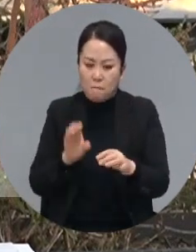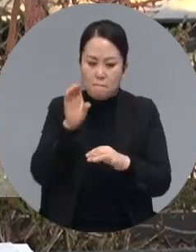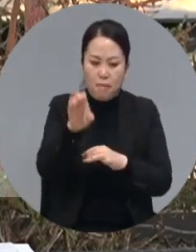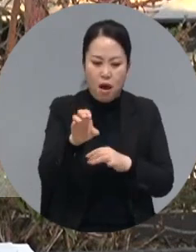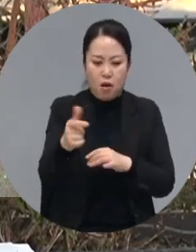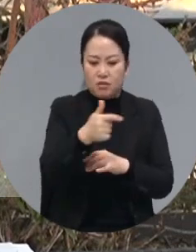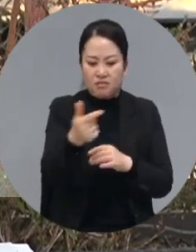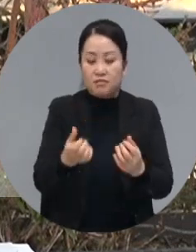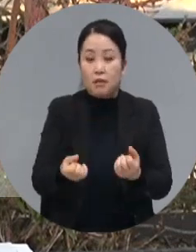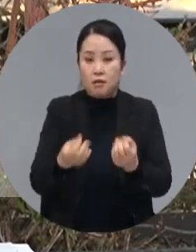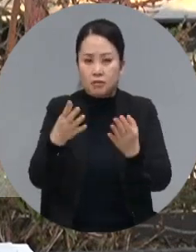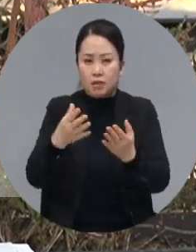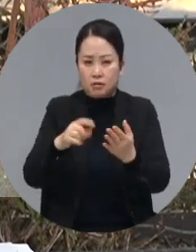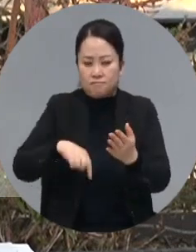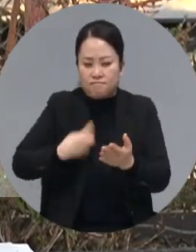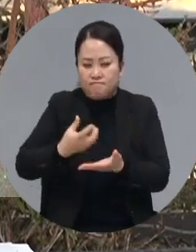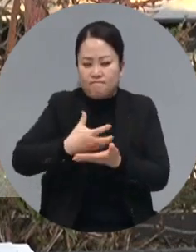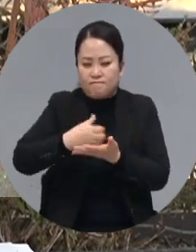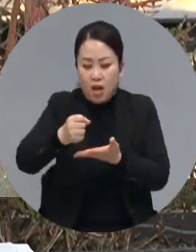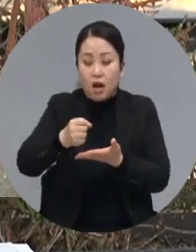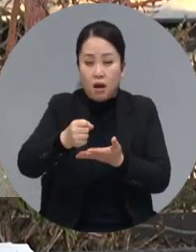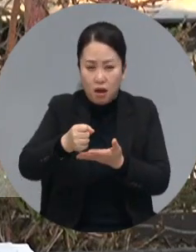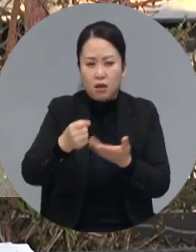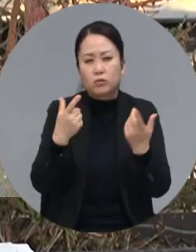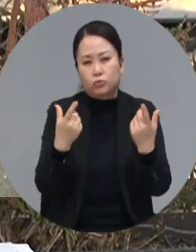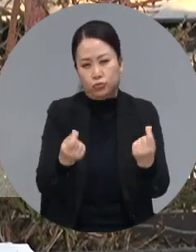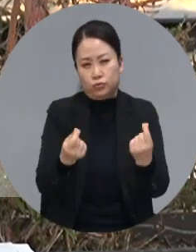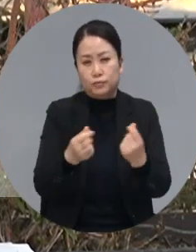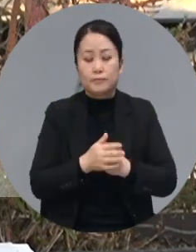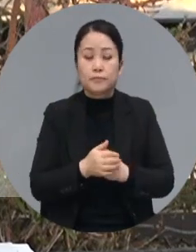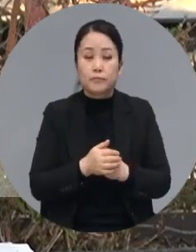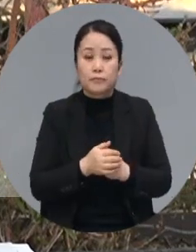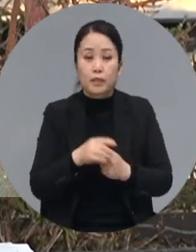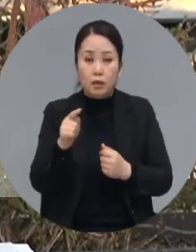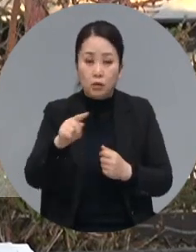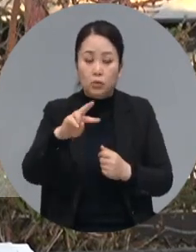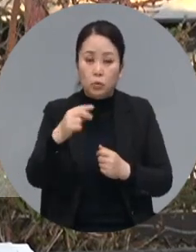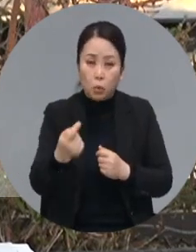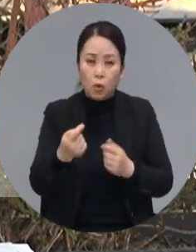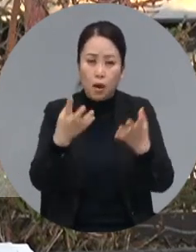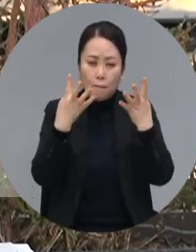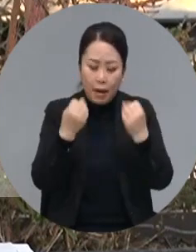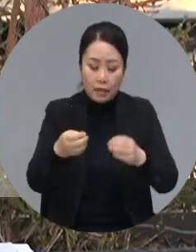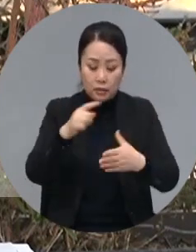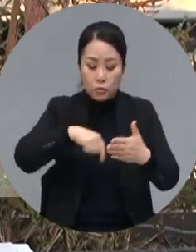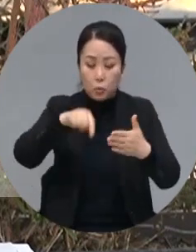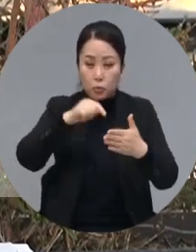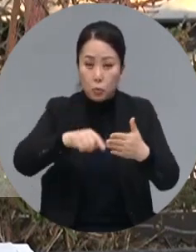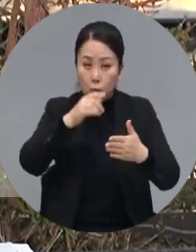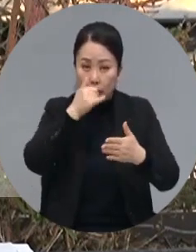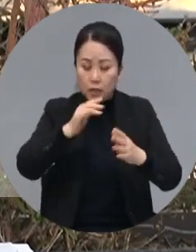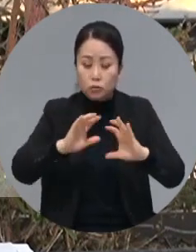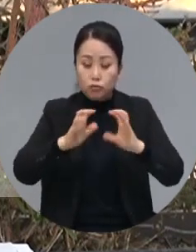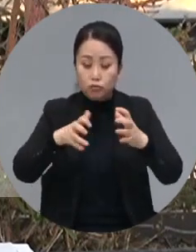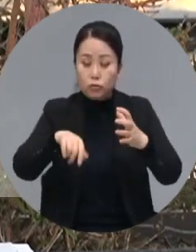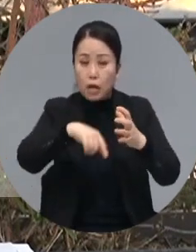이벤트를 지금 독식하고 있습니다. 이 역시 많은 그 소속해 있는 국가들의